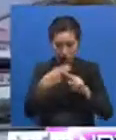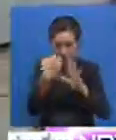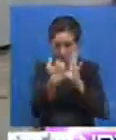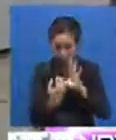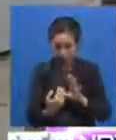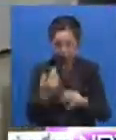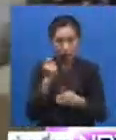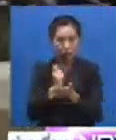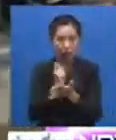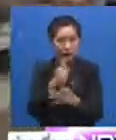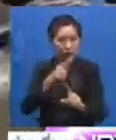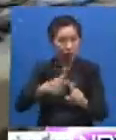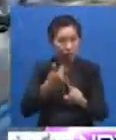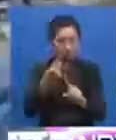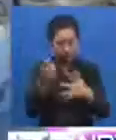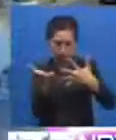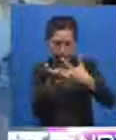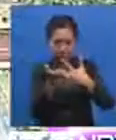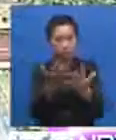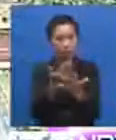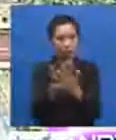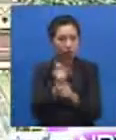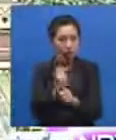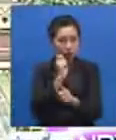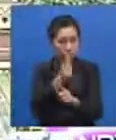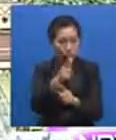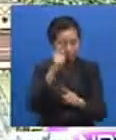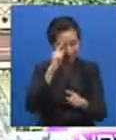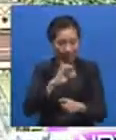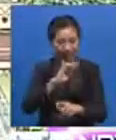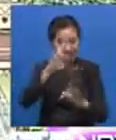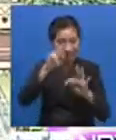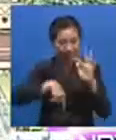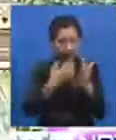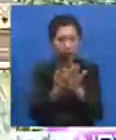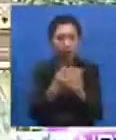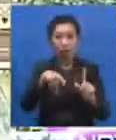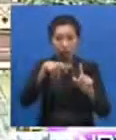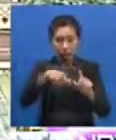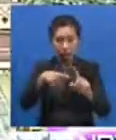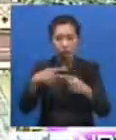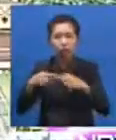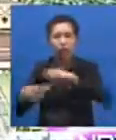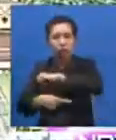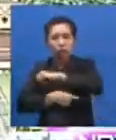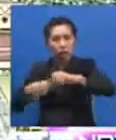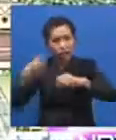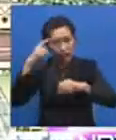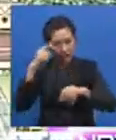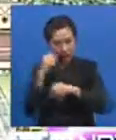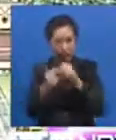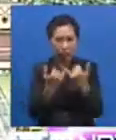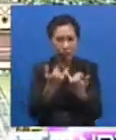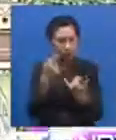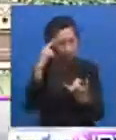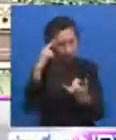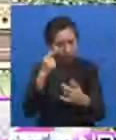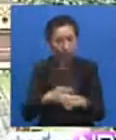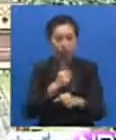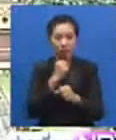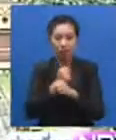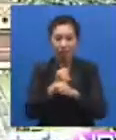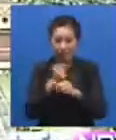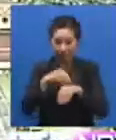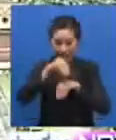พฤศจิกายนนี้นะคะรวมถึงมาตรการช่วยเหลือชาวนาที่งดทำนาปลังตามโครงการจ้างงานค่ะที่มีการ